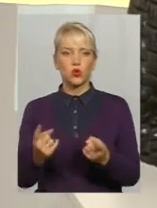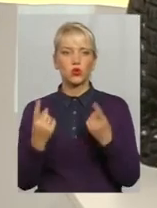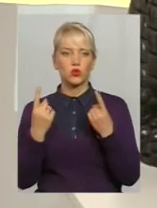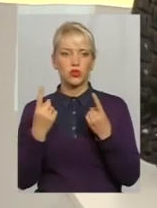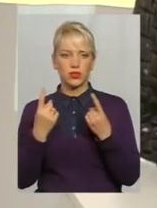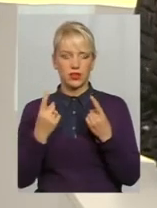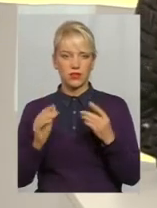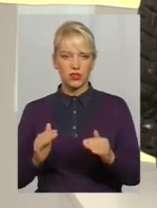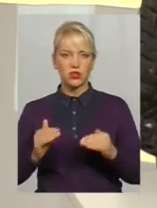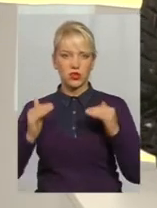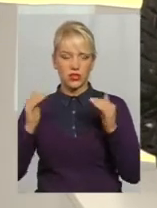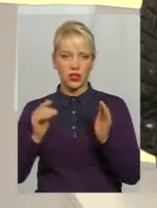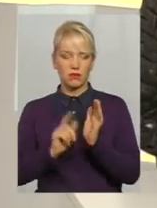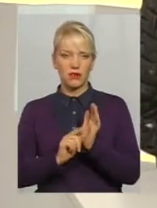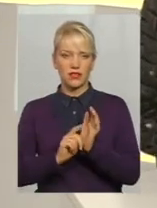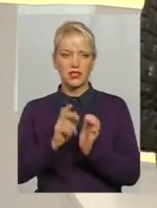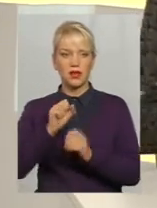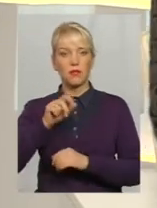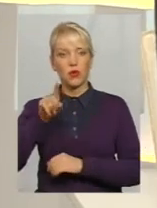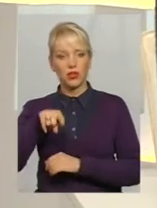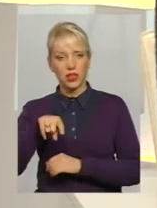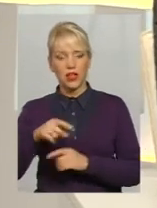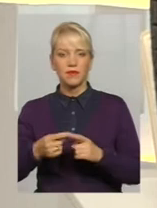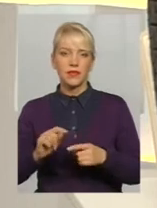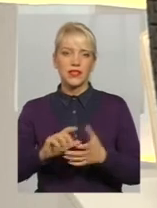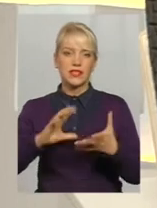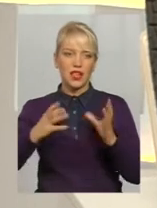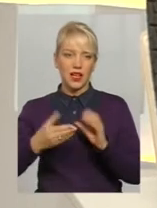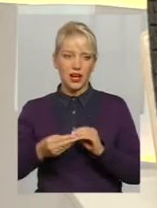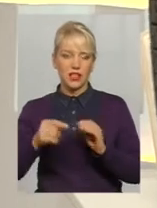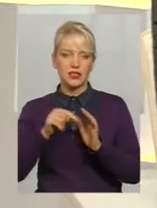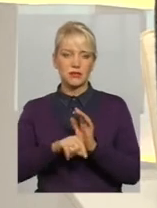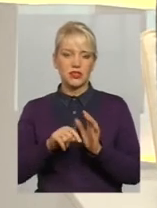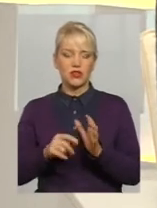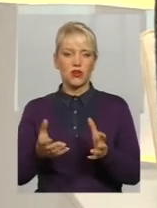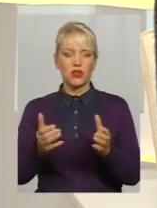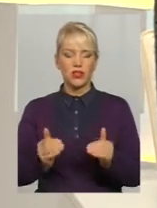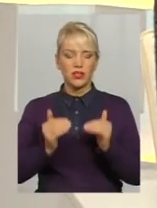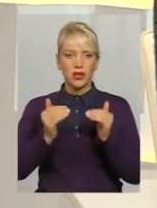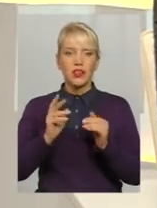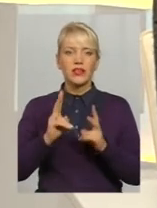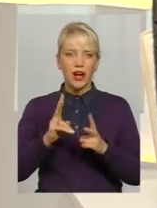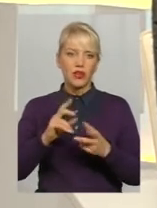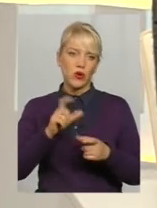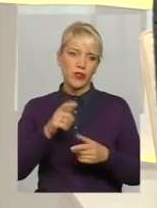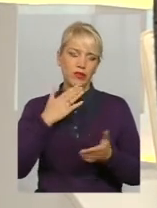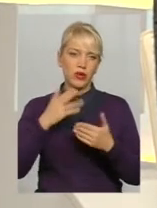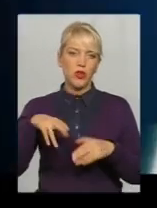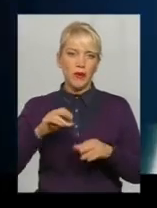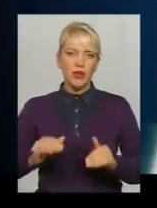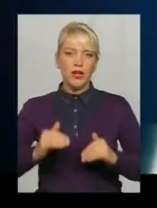зросла пенсія. Проте загальний зріз отримали. Як люди ставляться до підвищення